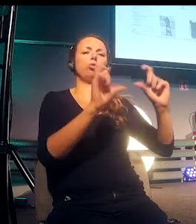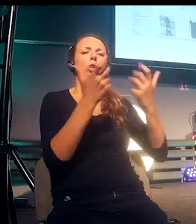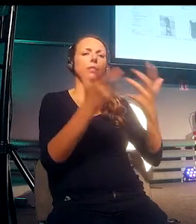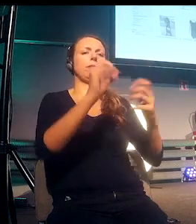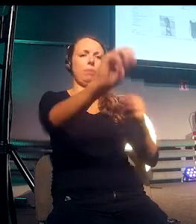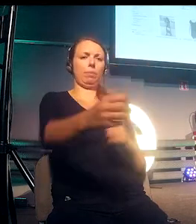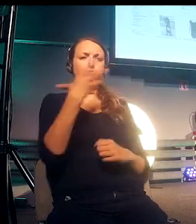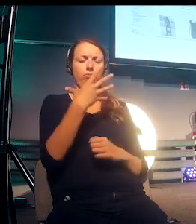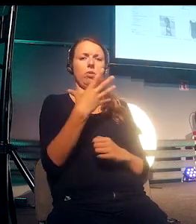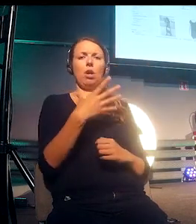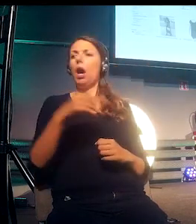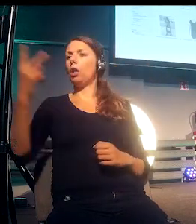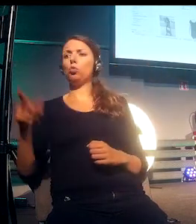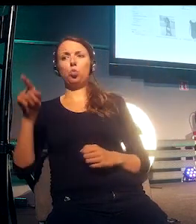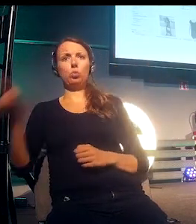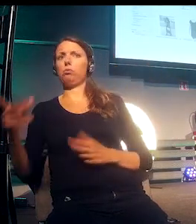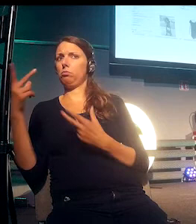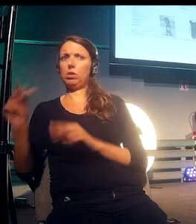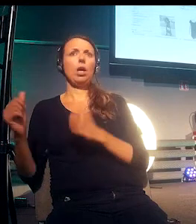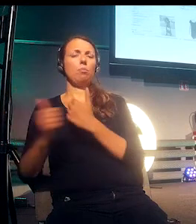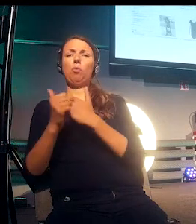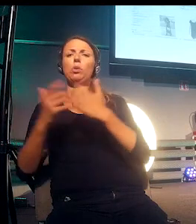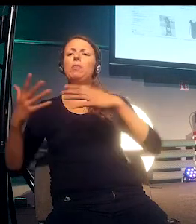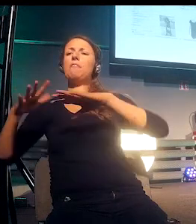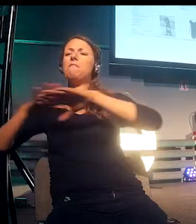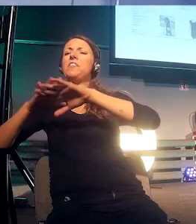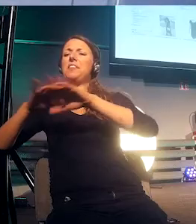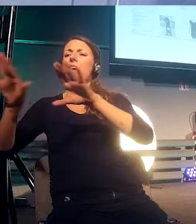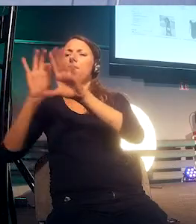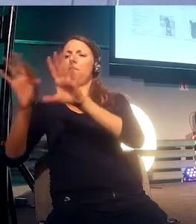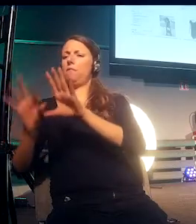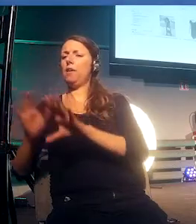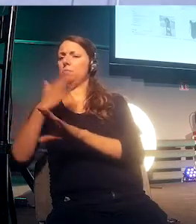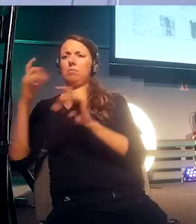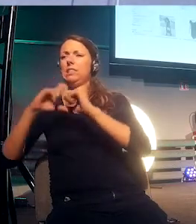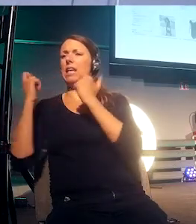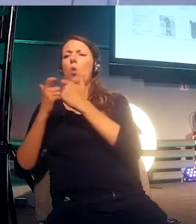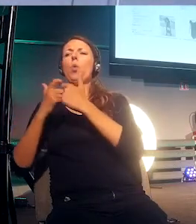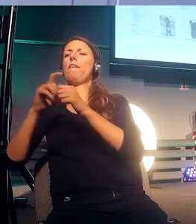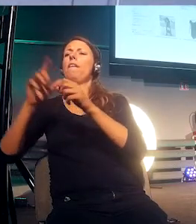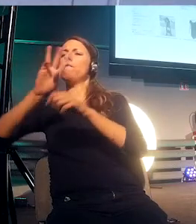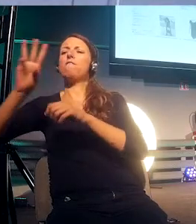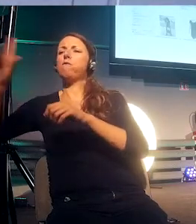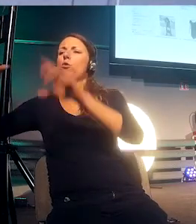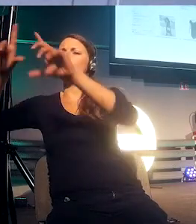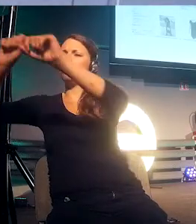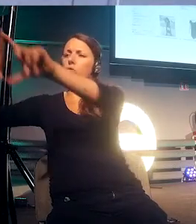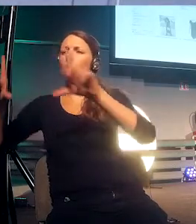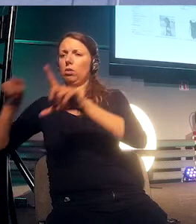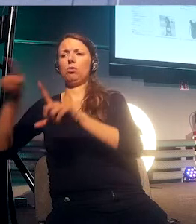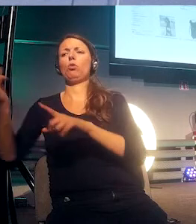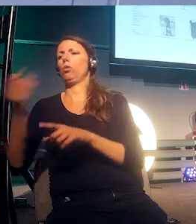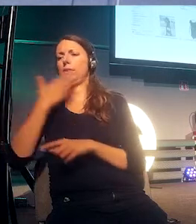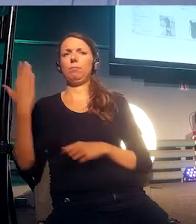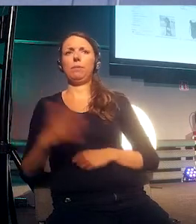nie, bo są to filtry, które jakby są globalne dla całego portalu. Co więcej,